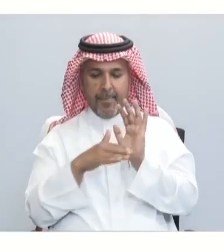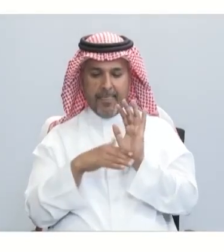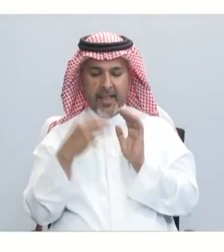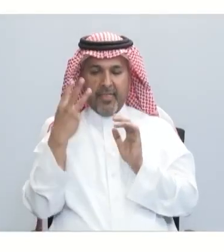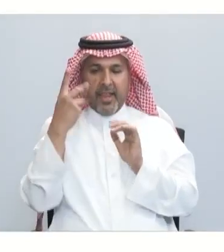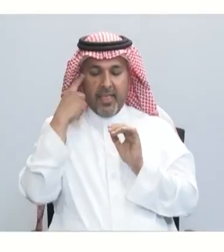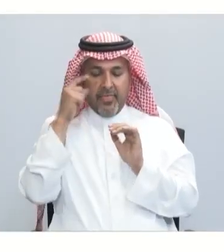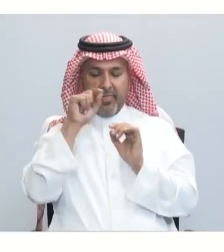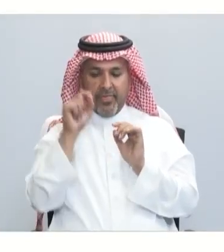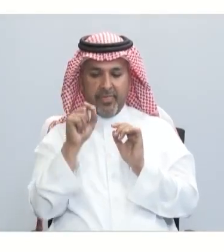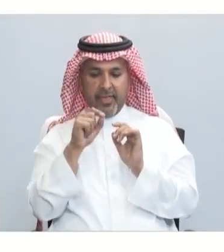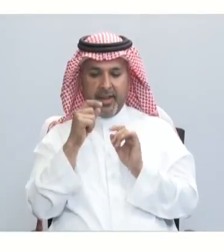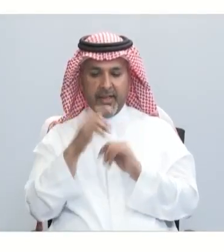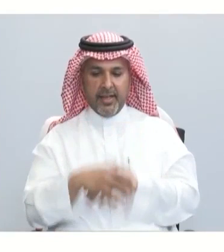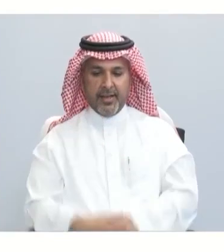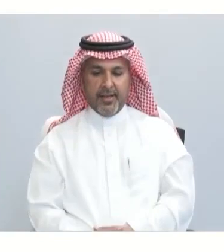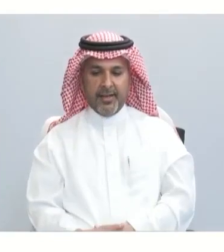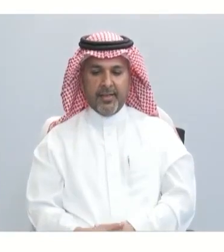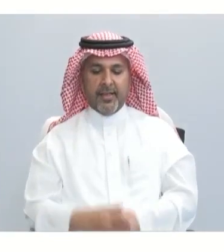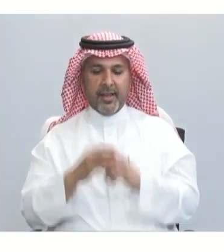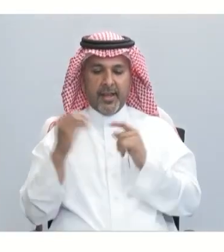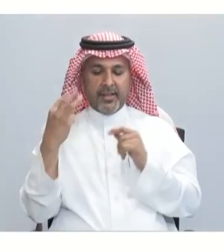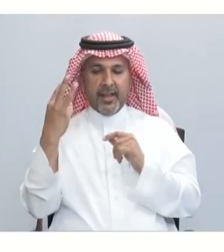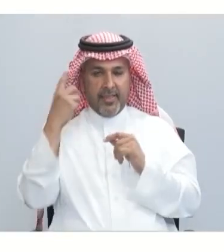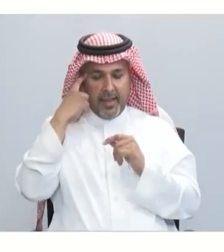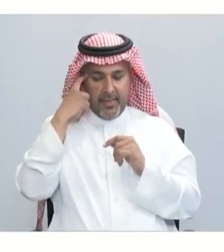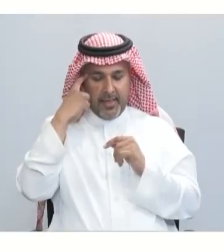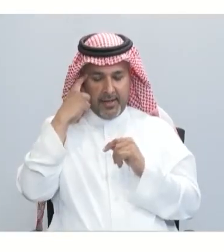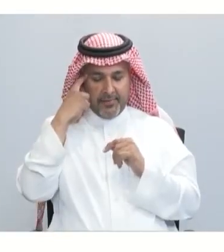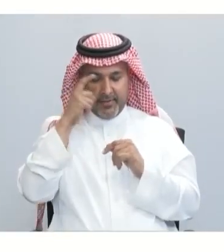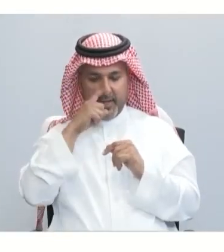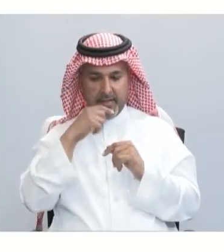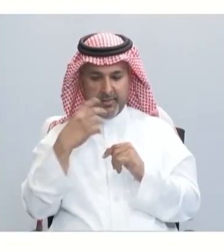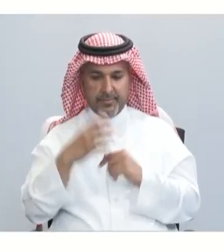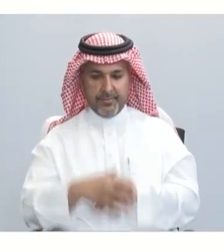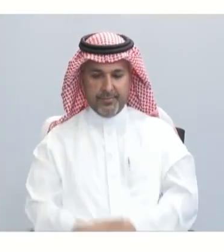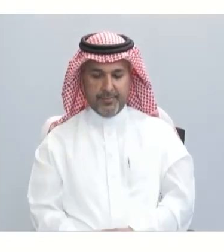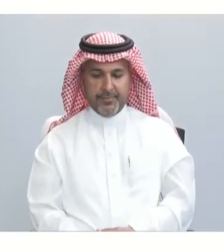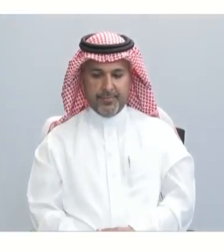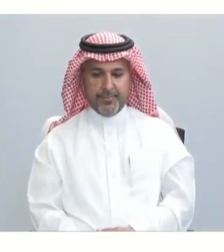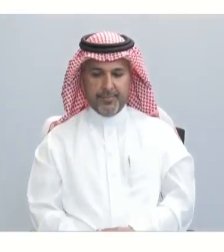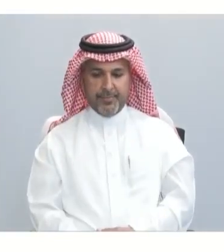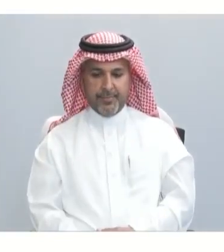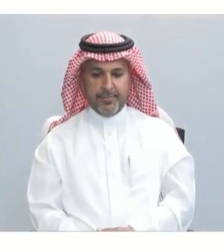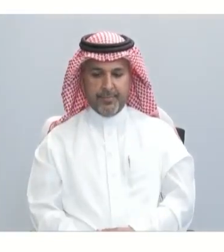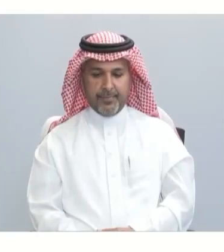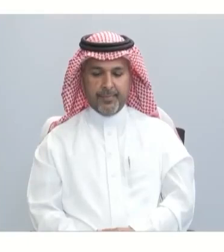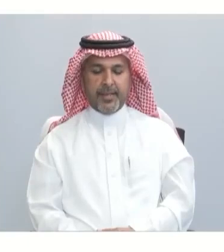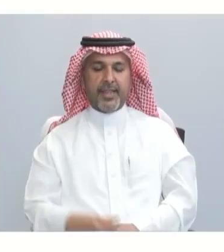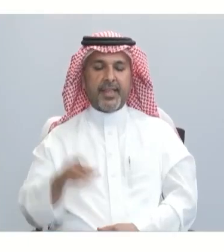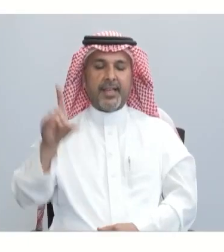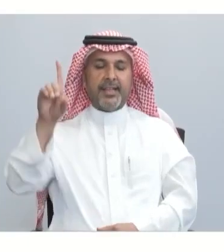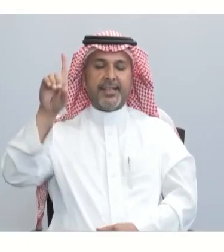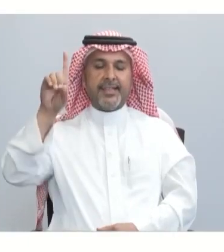اثين ثلاث وحدات للاسفل يعني اطرح ثلاثه اطرح ثلاثه اذا بالفعل هي الخيار